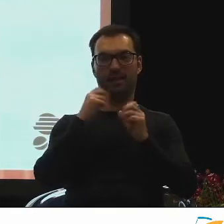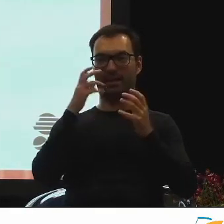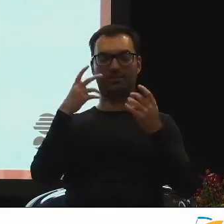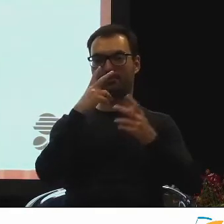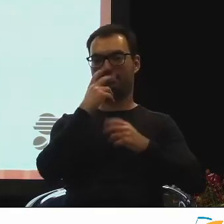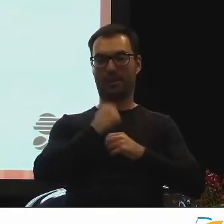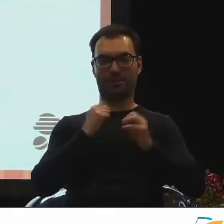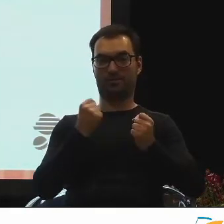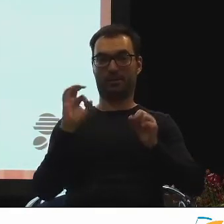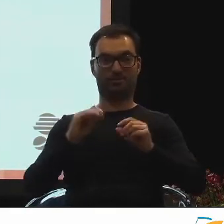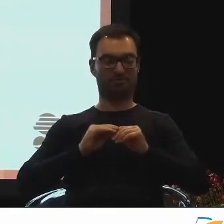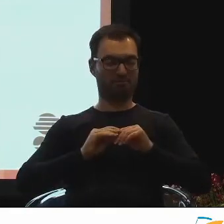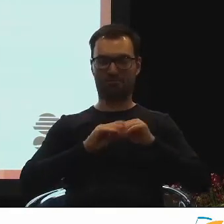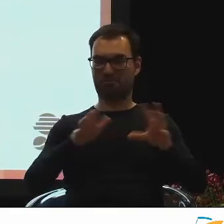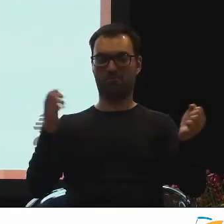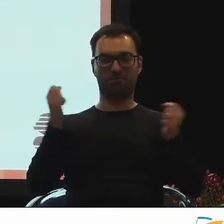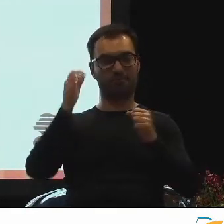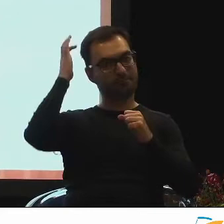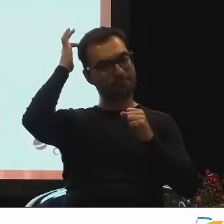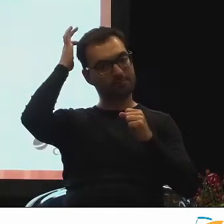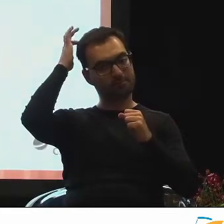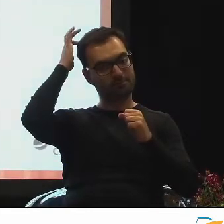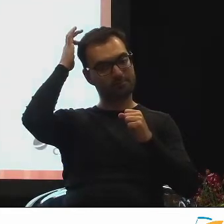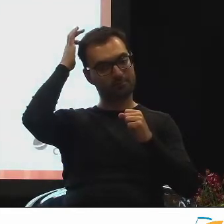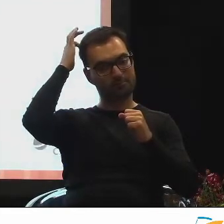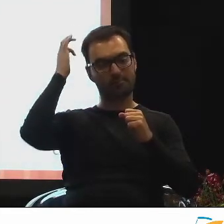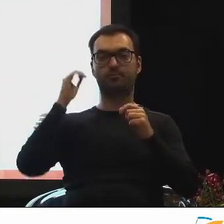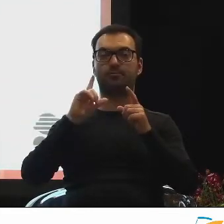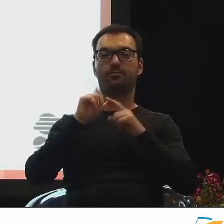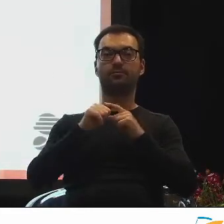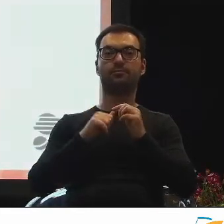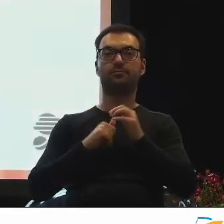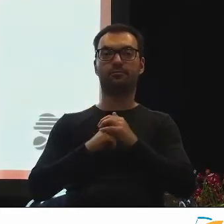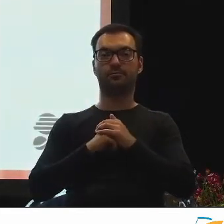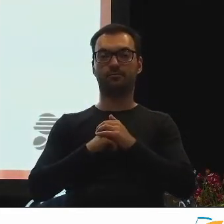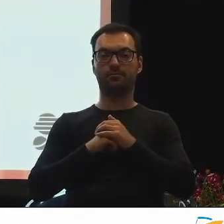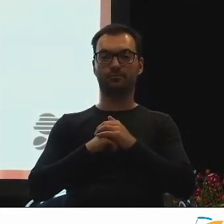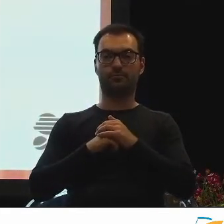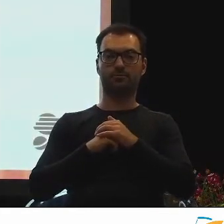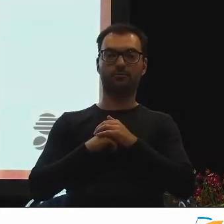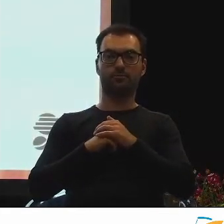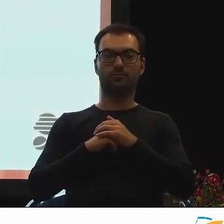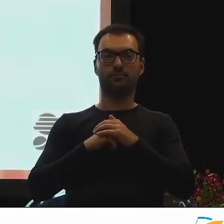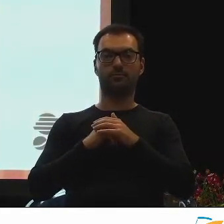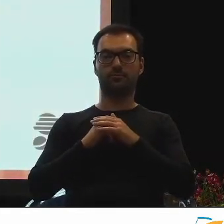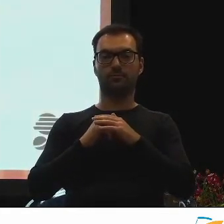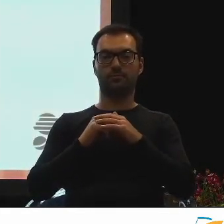Polsce w tak mocny sposób, ale także